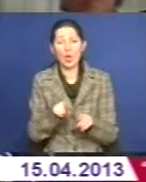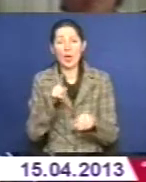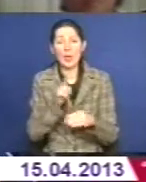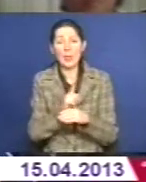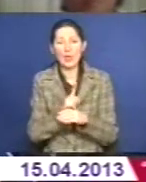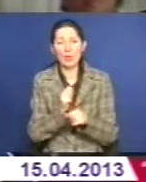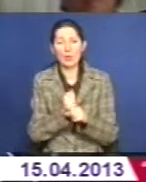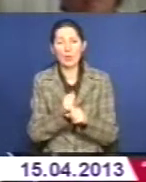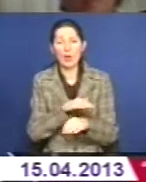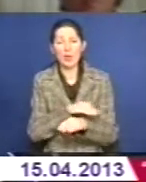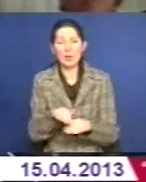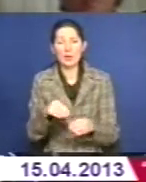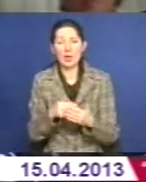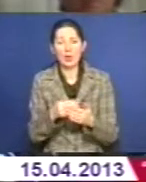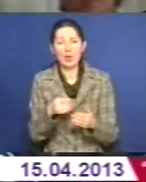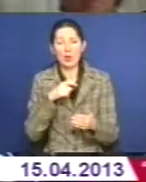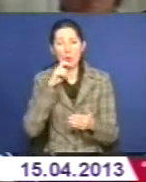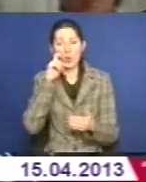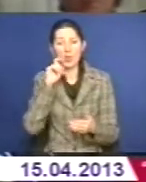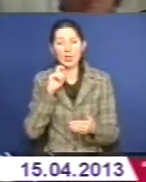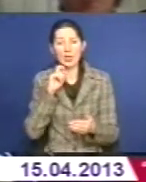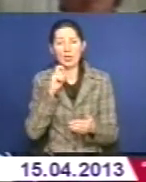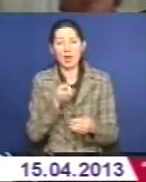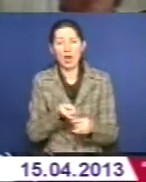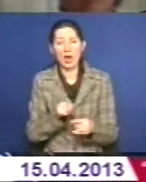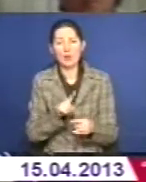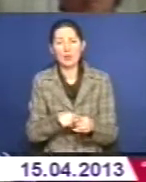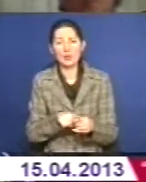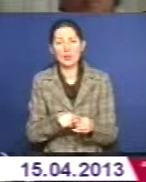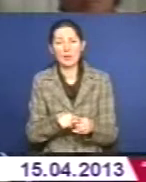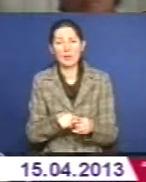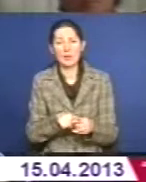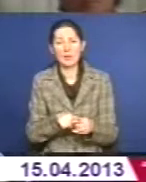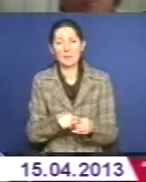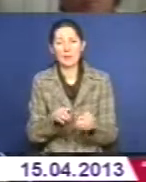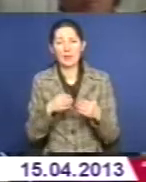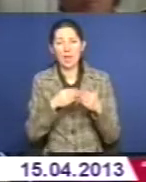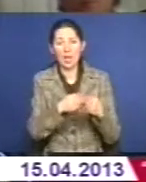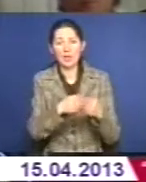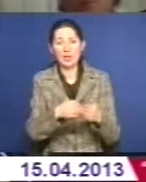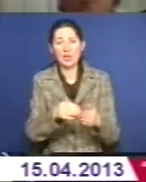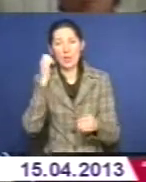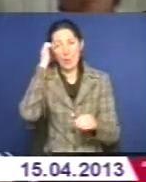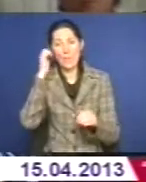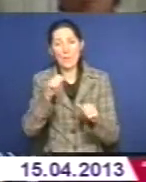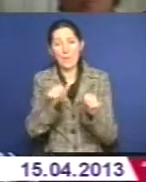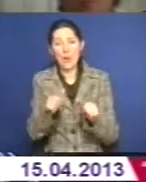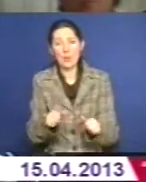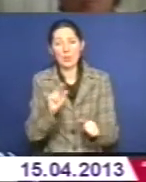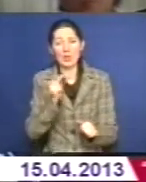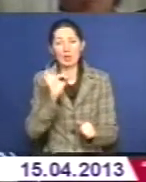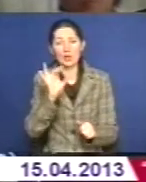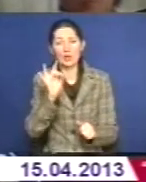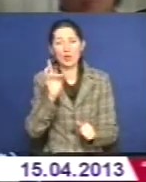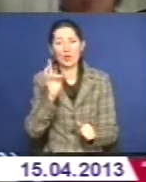молодці. А от Україна, от. А оцей на розі, там, де пам'ятник Чорноволу будинок. Ви ж подивіться, що це